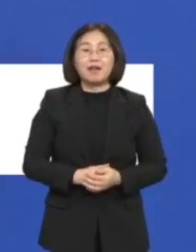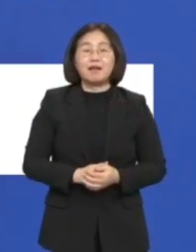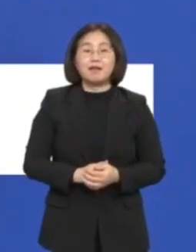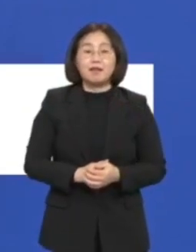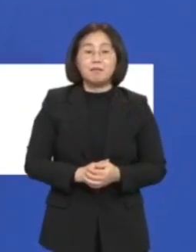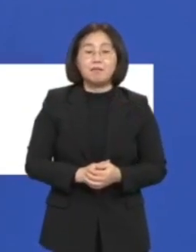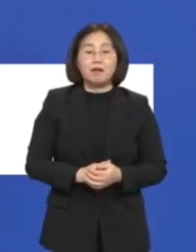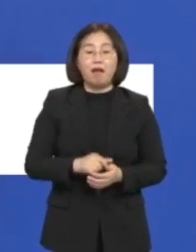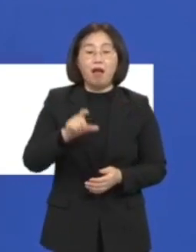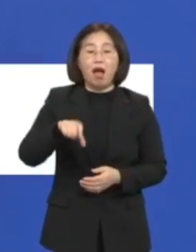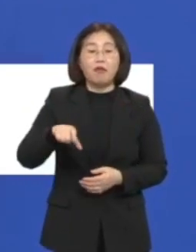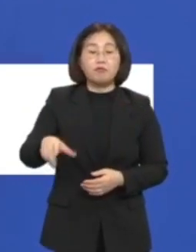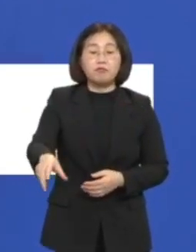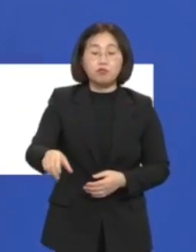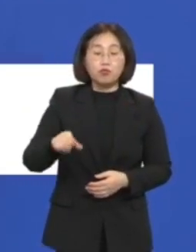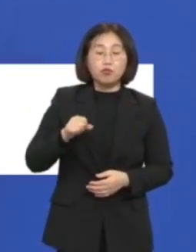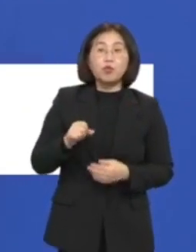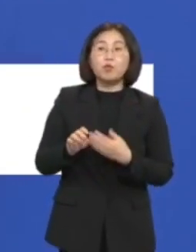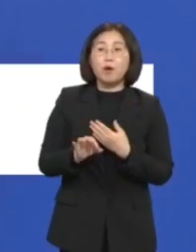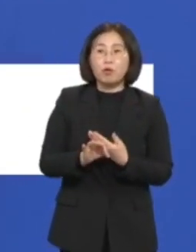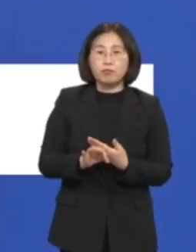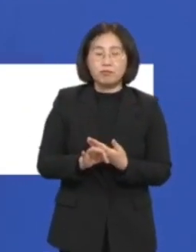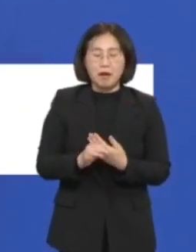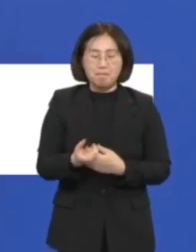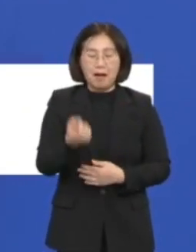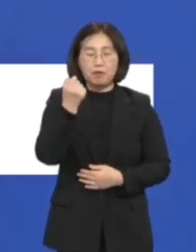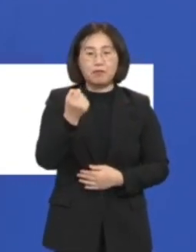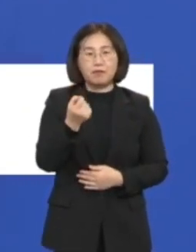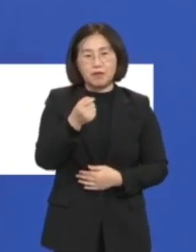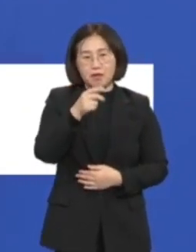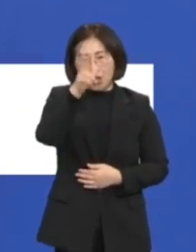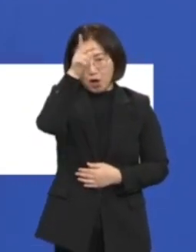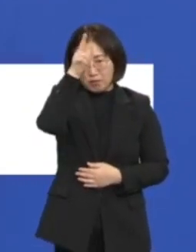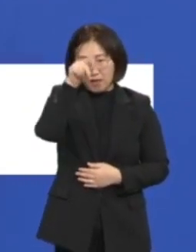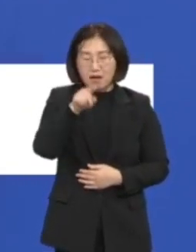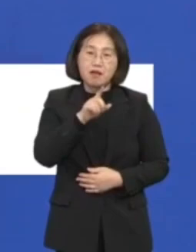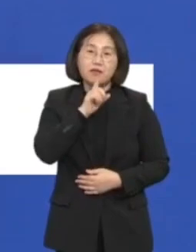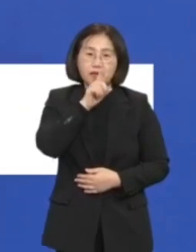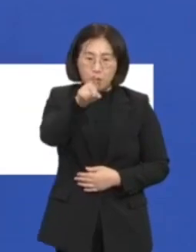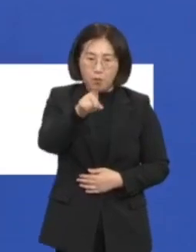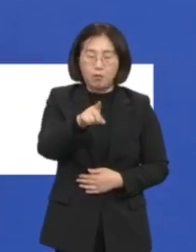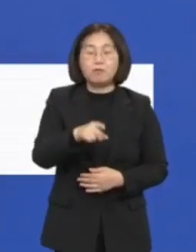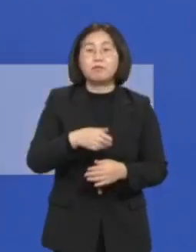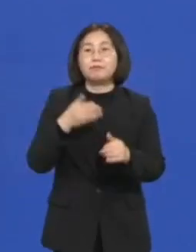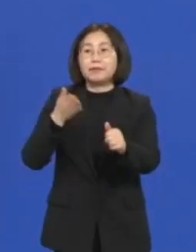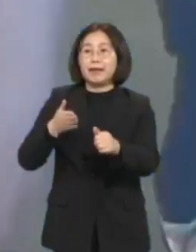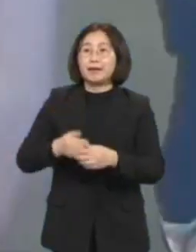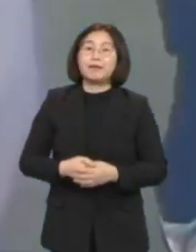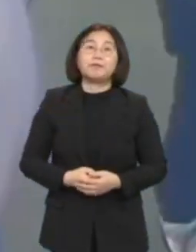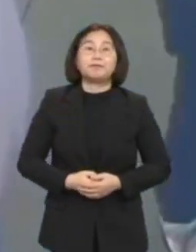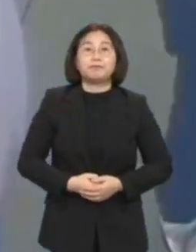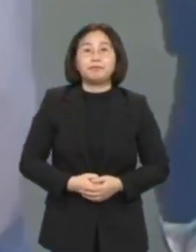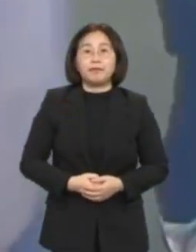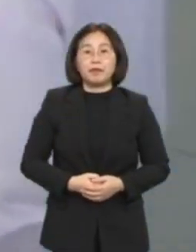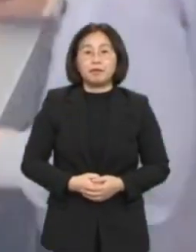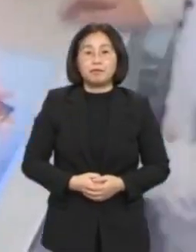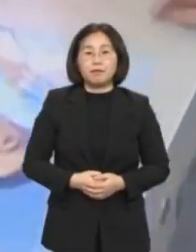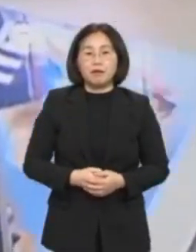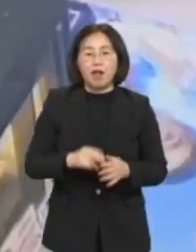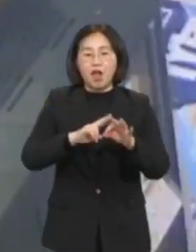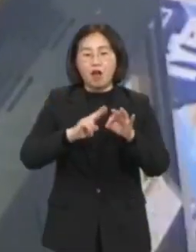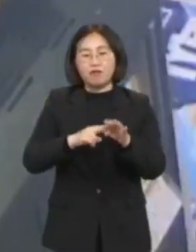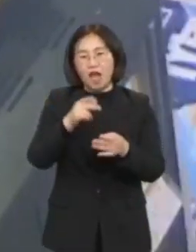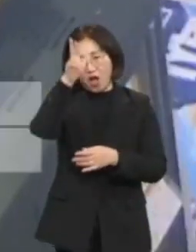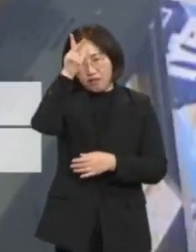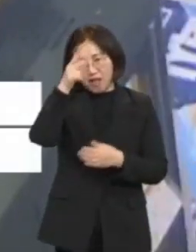준 카드를 혹시 습득을 하시게 되면은 바로 경찰 관서에 신고해 주시면 감사하겠습니다. 형사 생활을 하면서